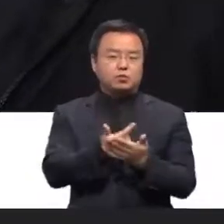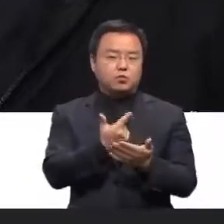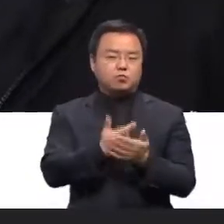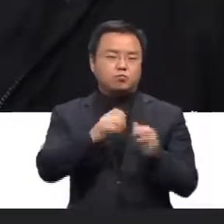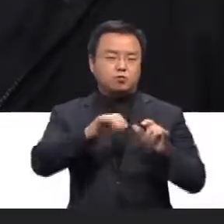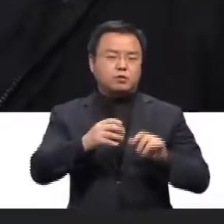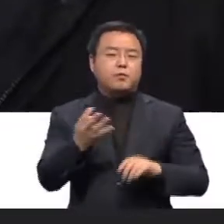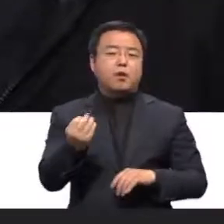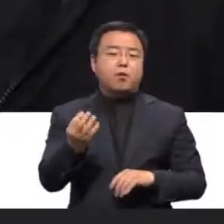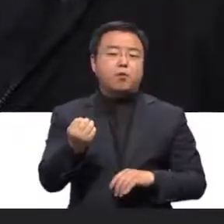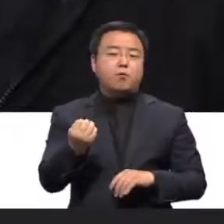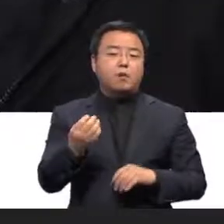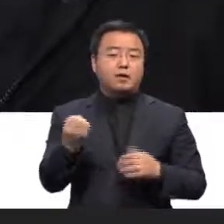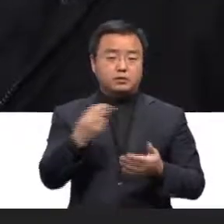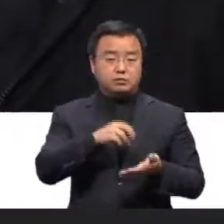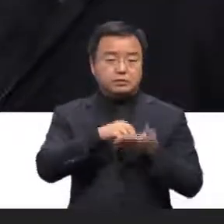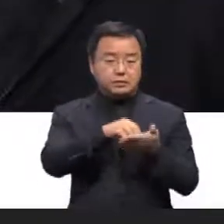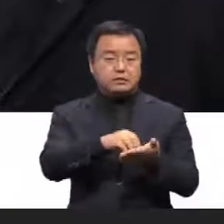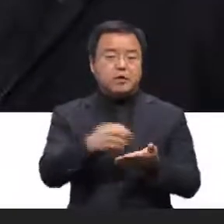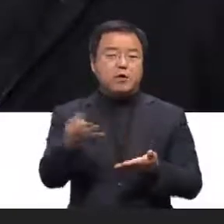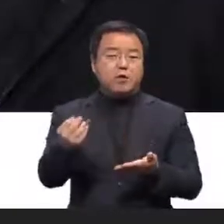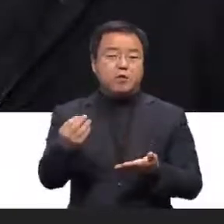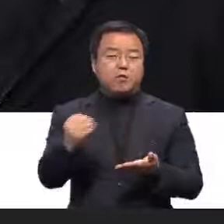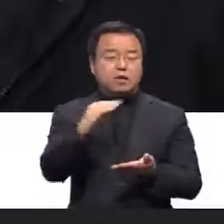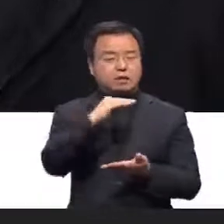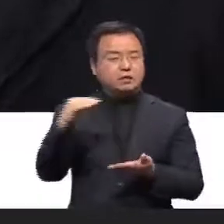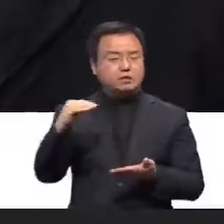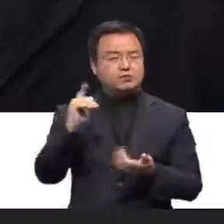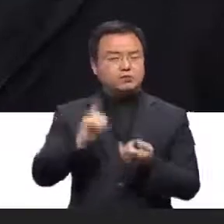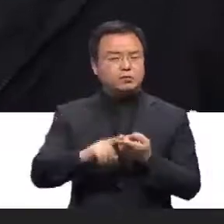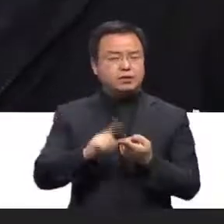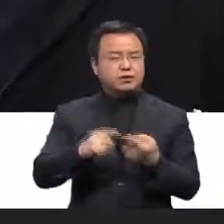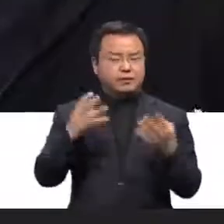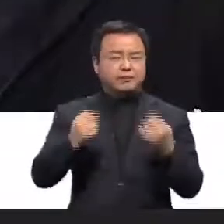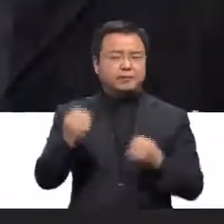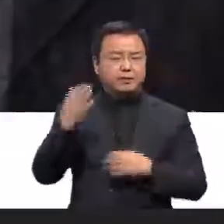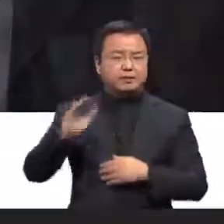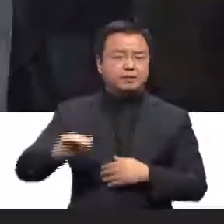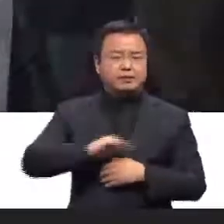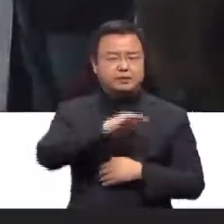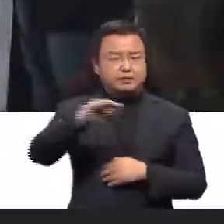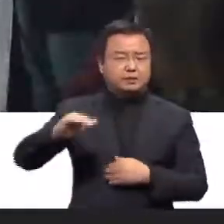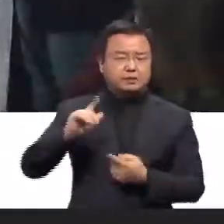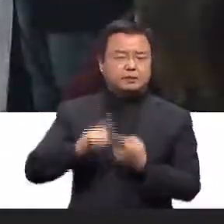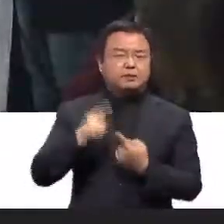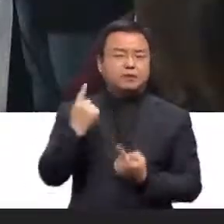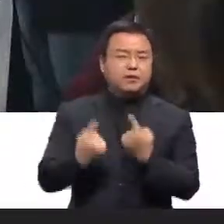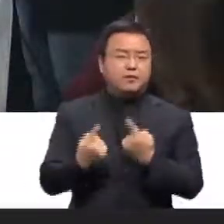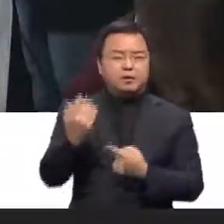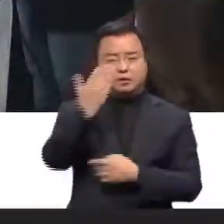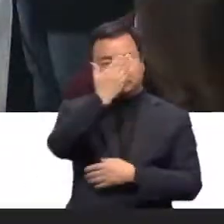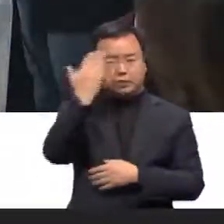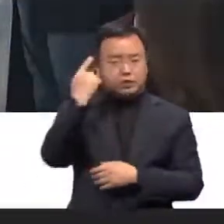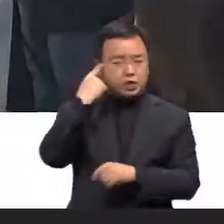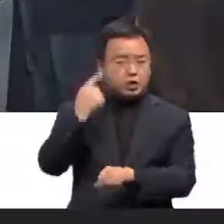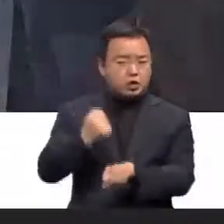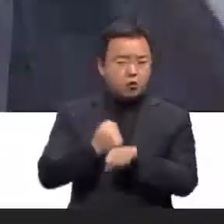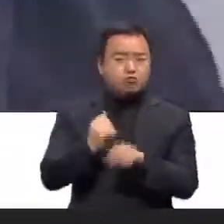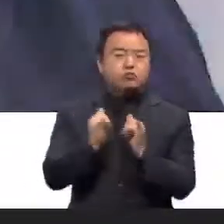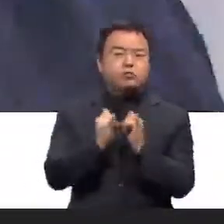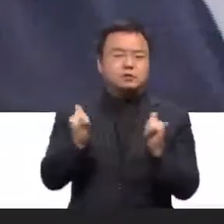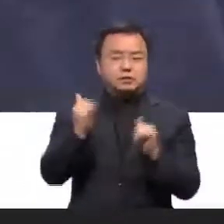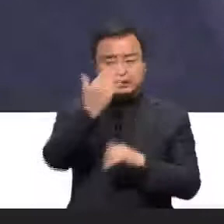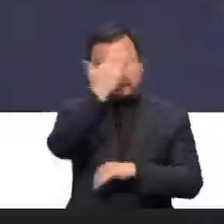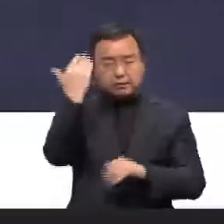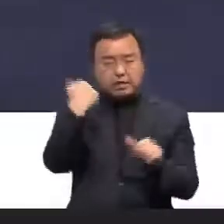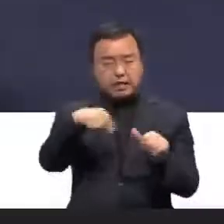등재지 얼마나 기고를 했느냐 이런 식의 어떤 정량화된 기준들을 따는데 저희는 사실 그런 것보다는 청년 연구자들이 청년들을 가르칠